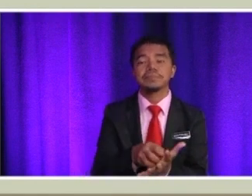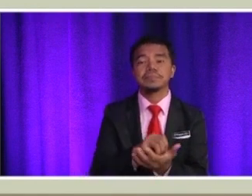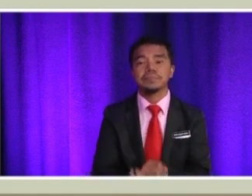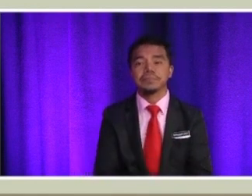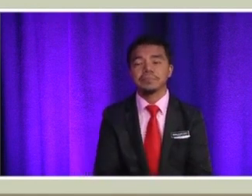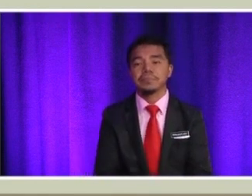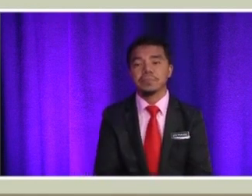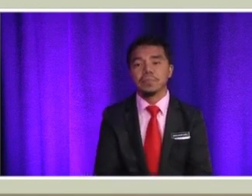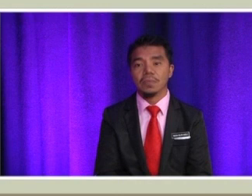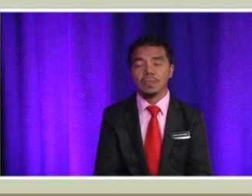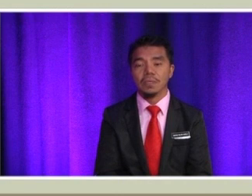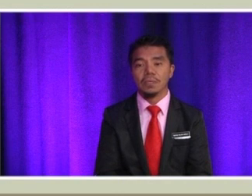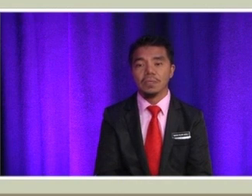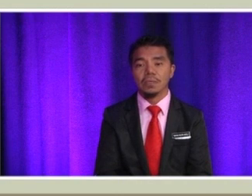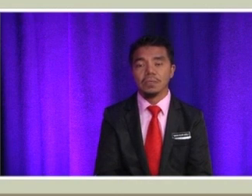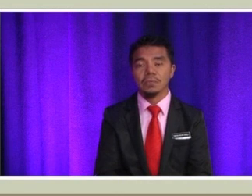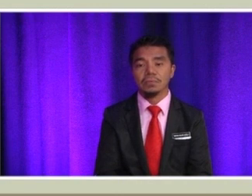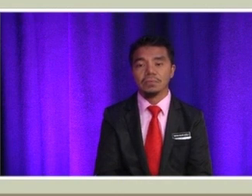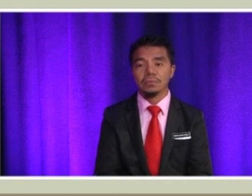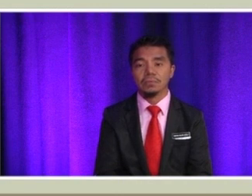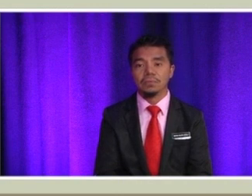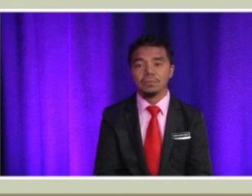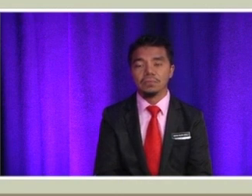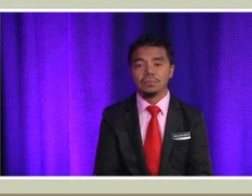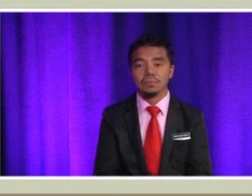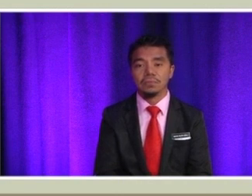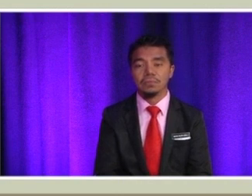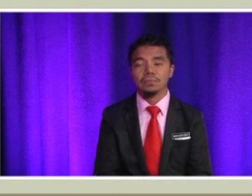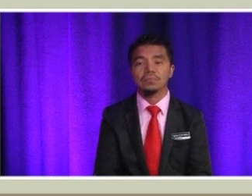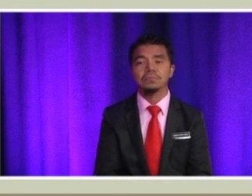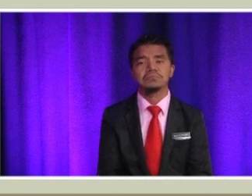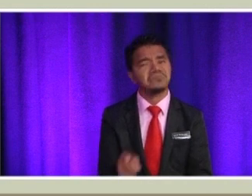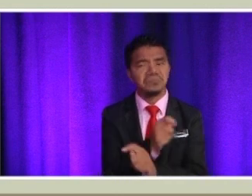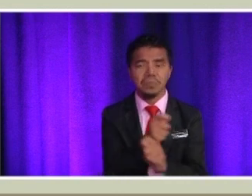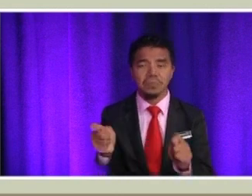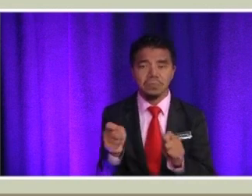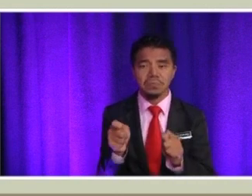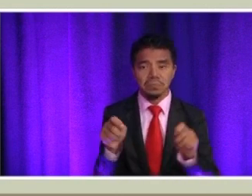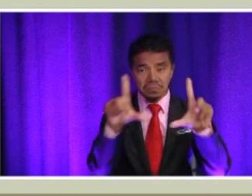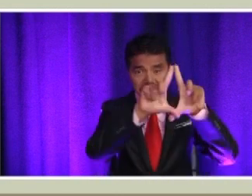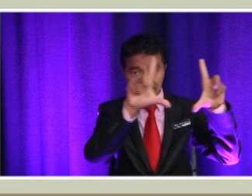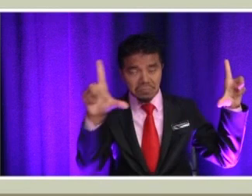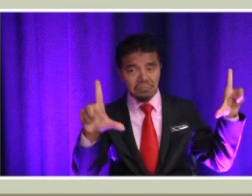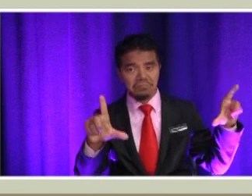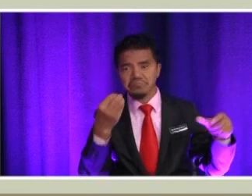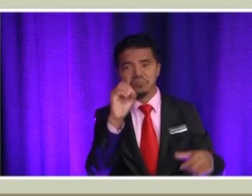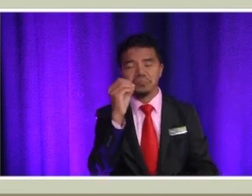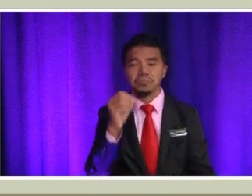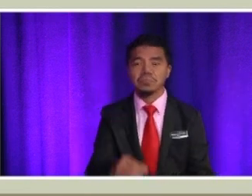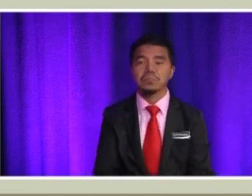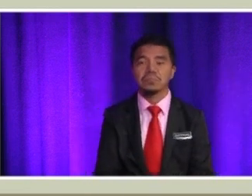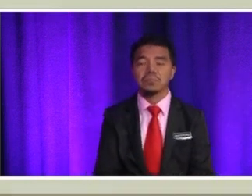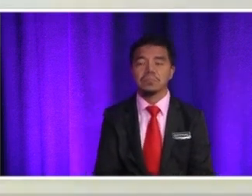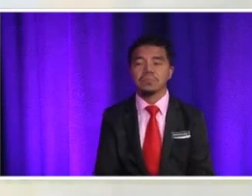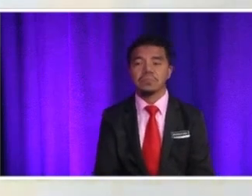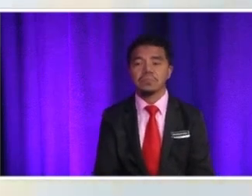pelanggan terdiri daripada penduduk setempat dan tiada papan tanda perniagaan. Terangkan punca yang menyebabkan perniagaan Puan Salma